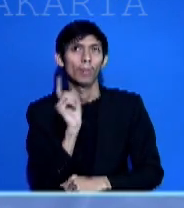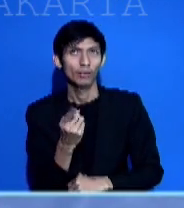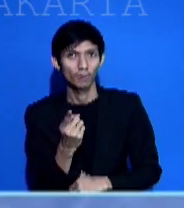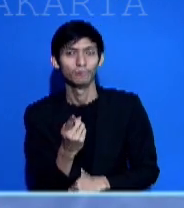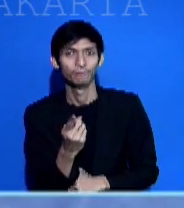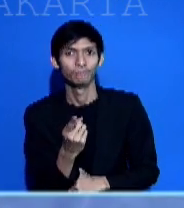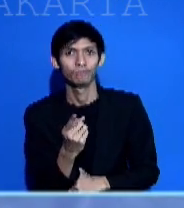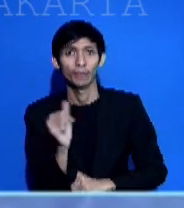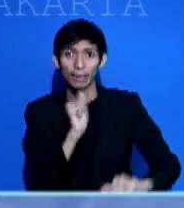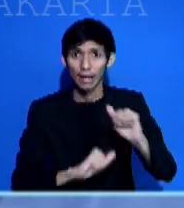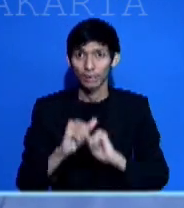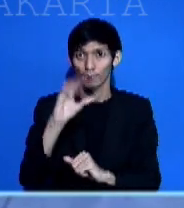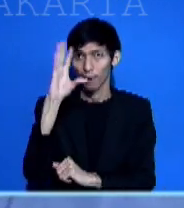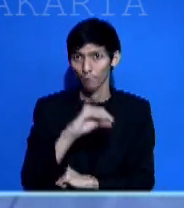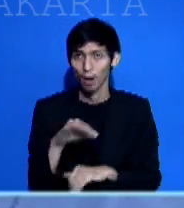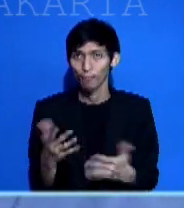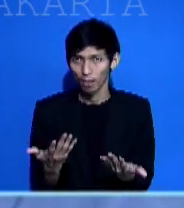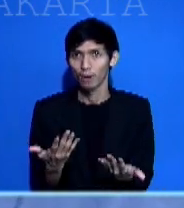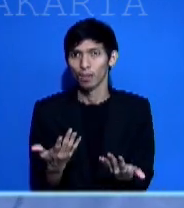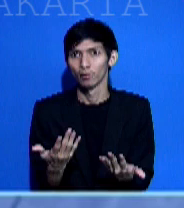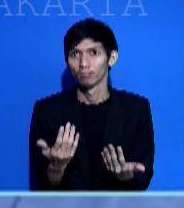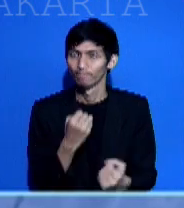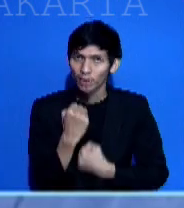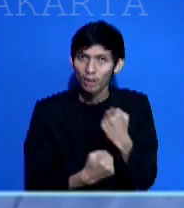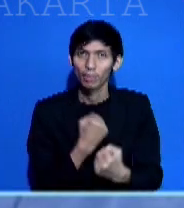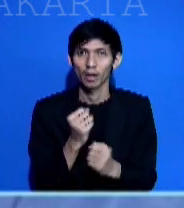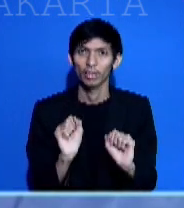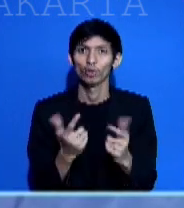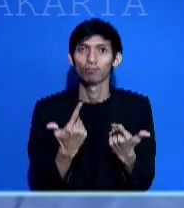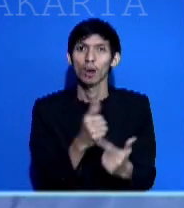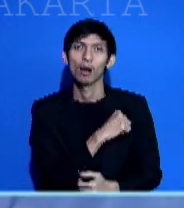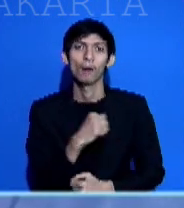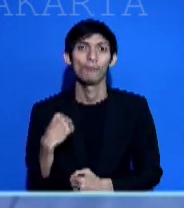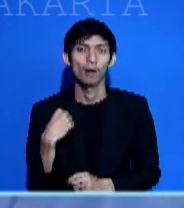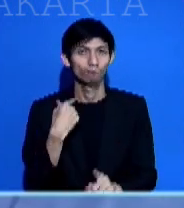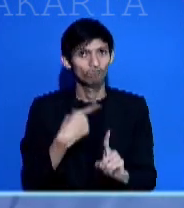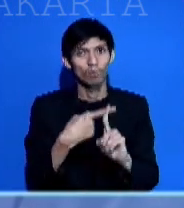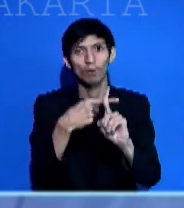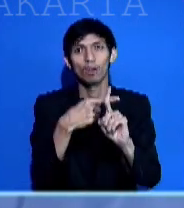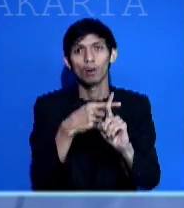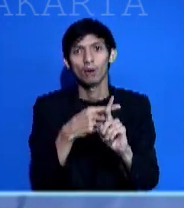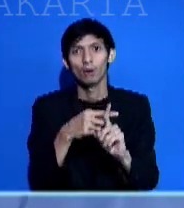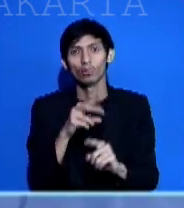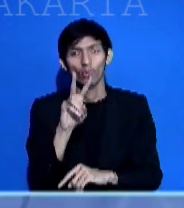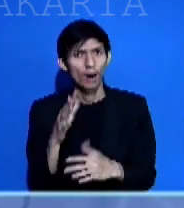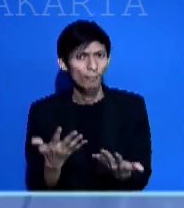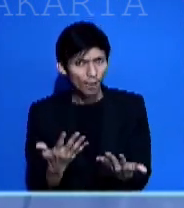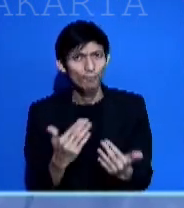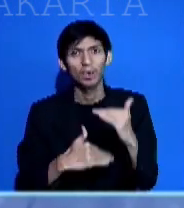diharapkan di samping untuk menggaerahkan kehidupan keagamaan juga sekaligusat itu kalau